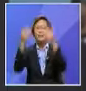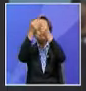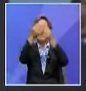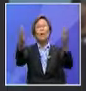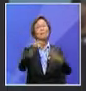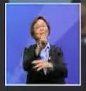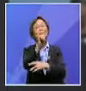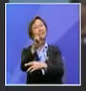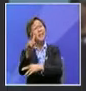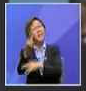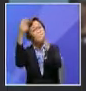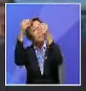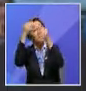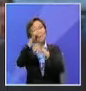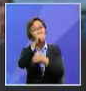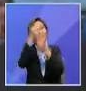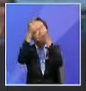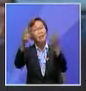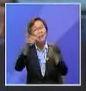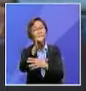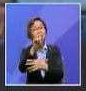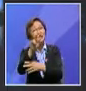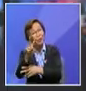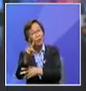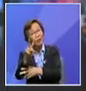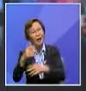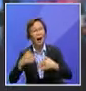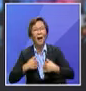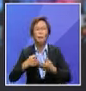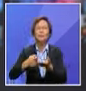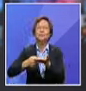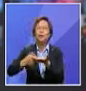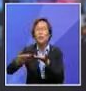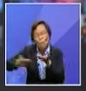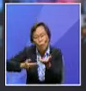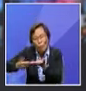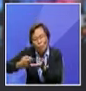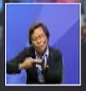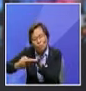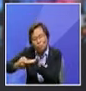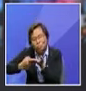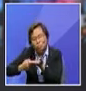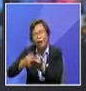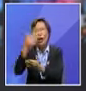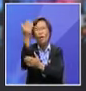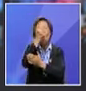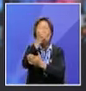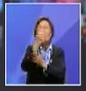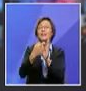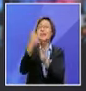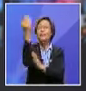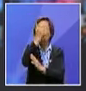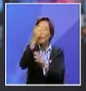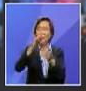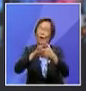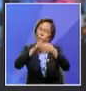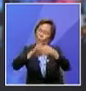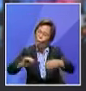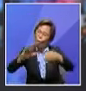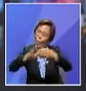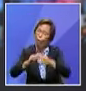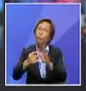Siaran-siaran televisyen dalam bentuk bual bicara, filem yang ditayangkan, dokumentari